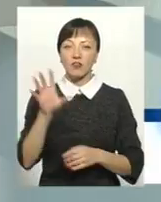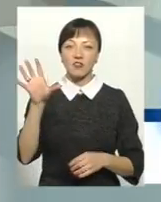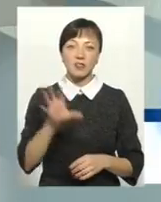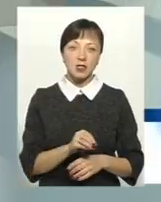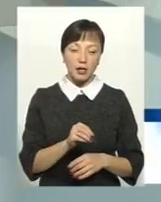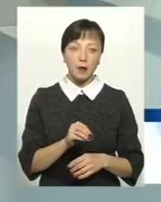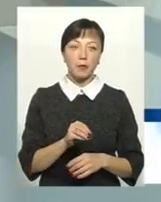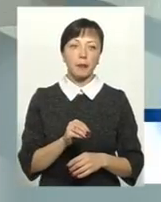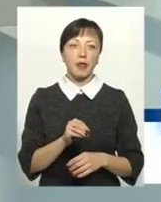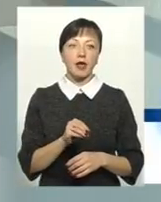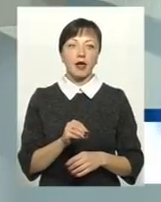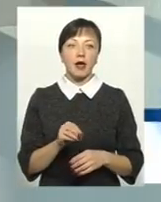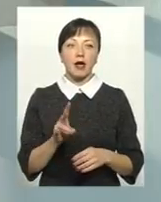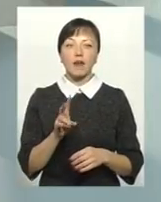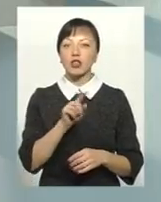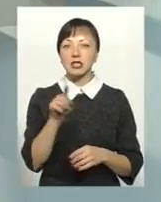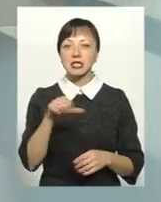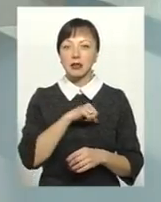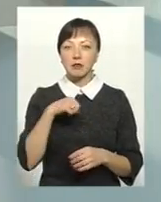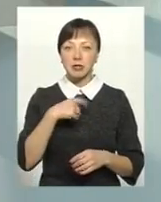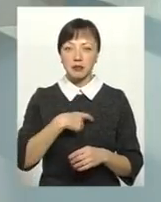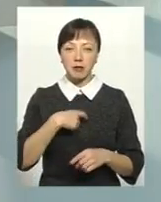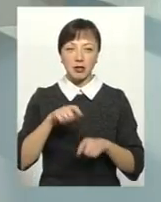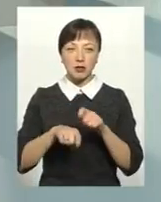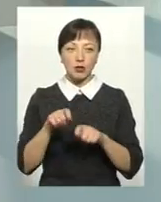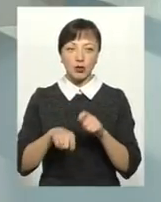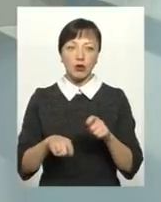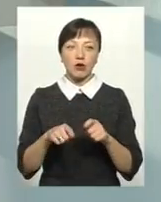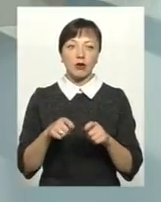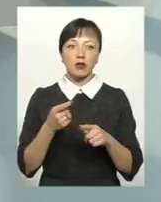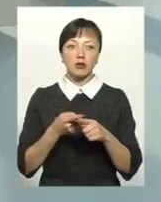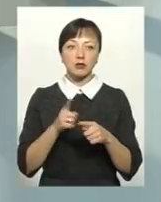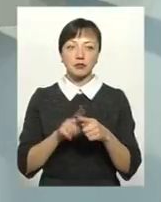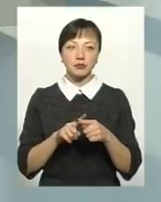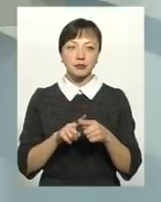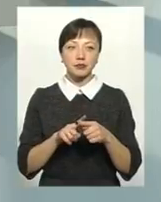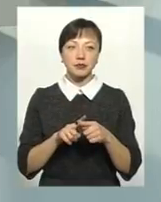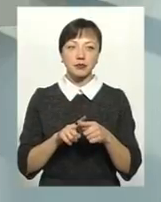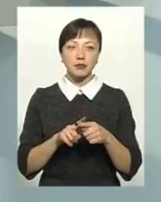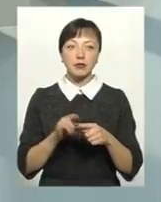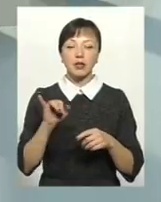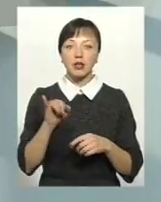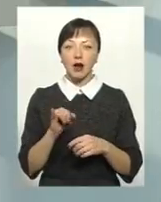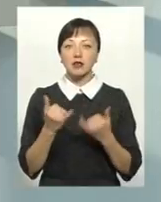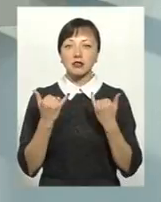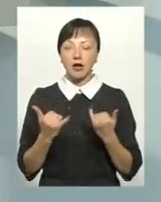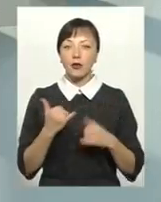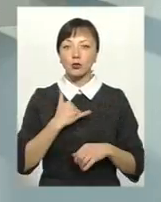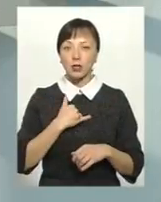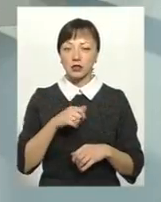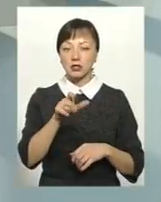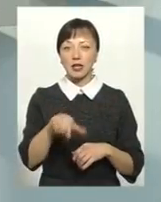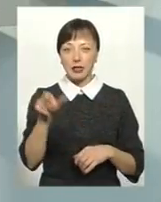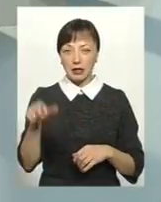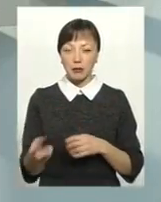проходять тестування. Тобто не ми, вони самі себе тестують, у нас просто йде асистування в тестуванні. І зараз у нас от клієнти